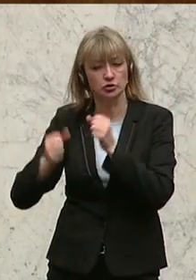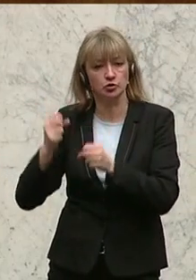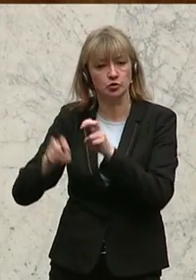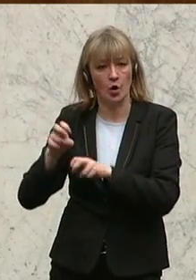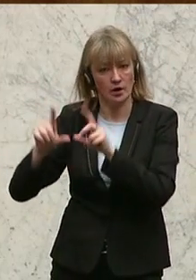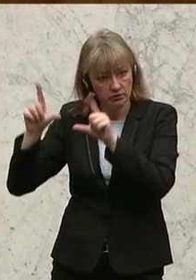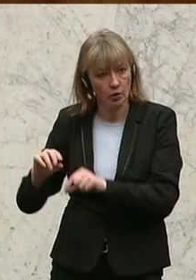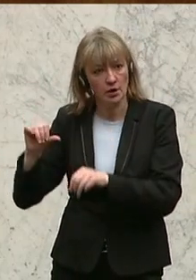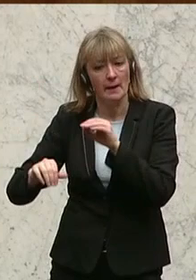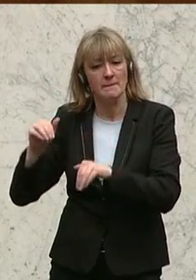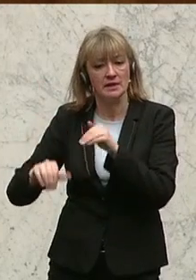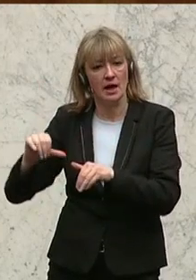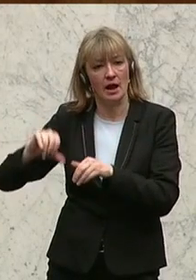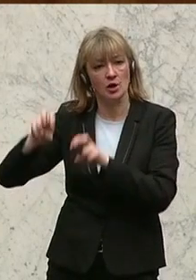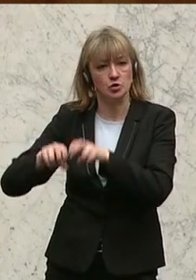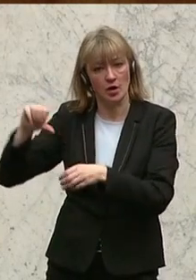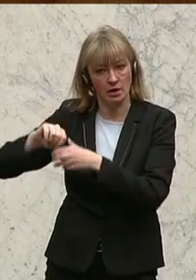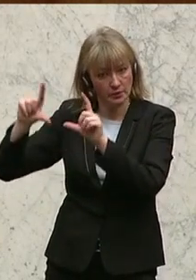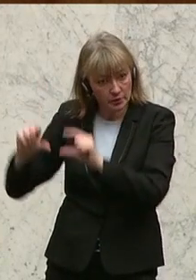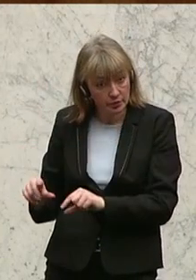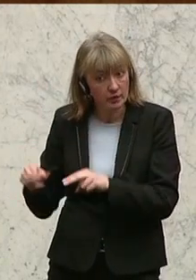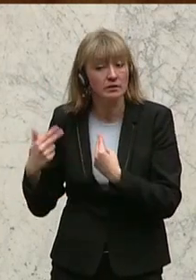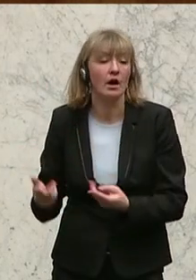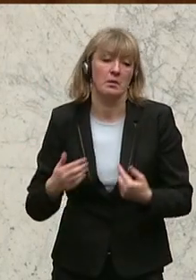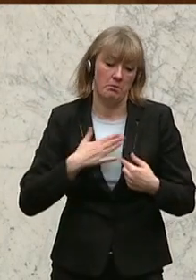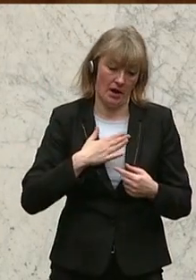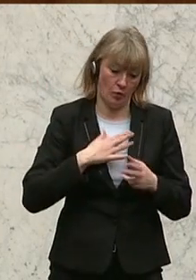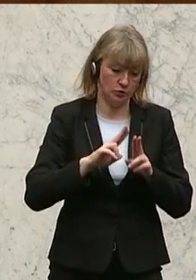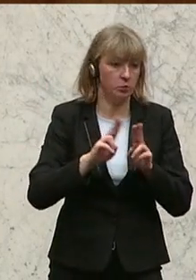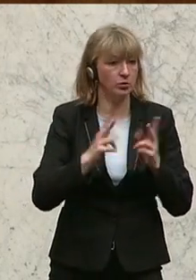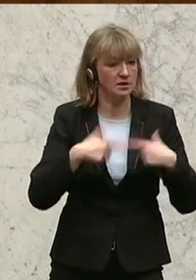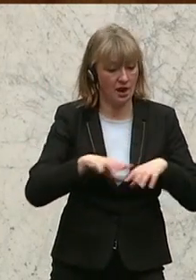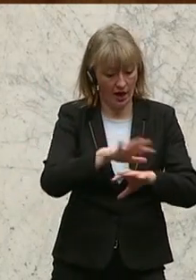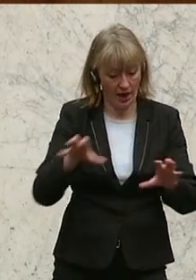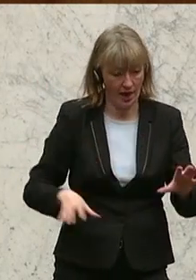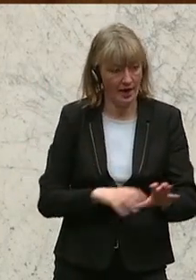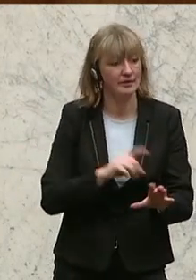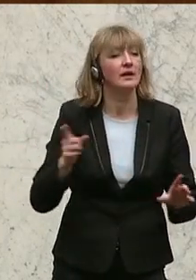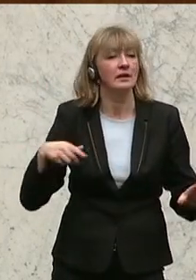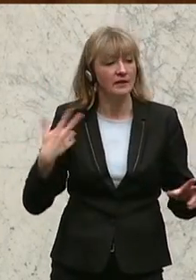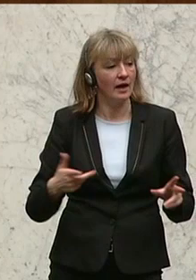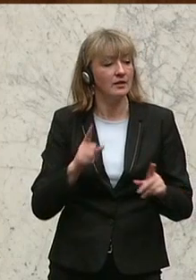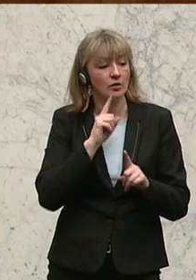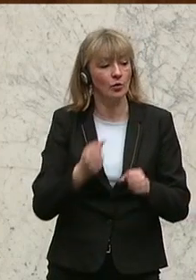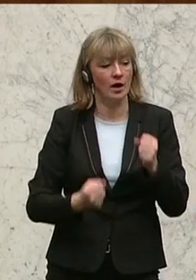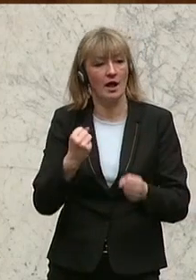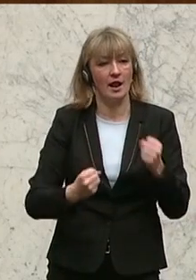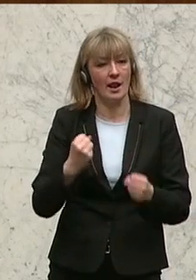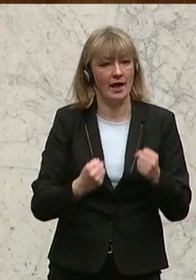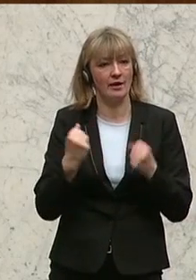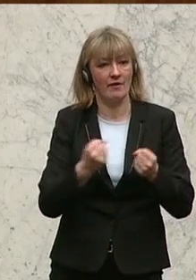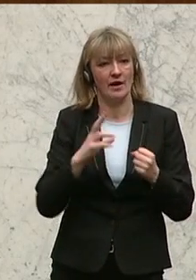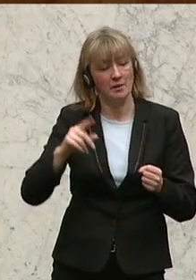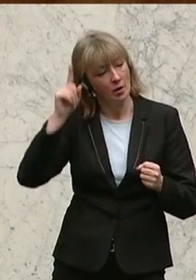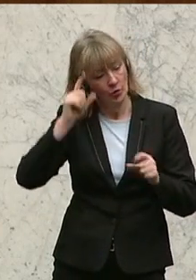die Mineralölbesteuerung, dann fahren bei uns in den angrenzenden Bundesländern nur mehr deutsche Kennzeichen mit österreichischen Lenkern umher. Und ich